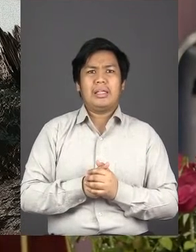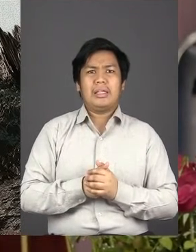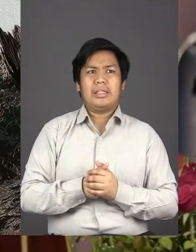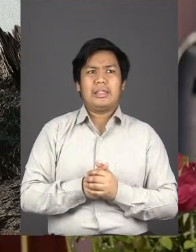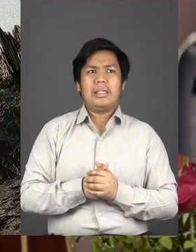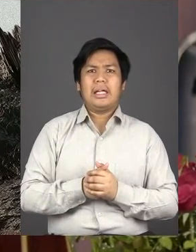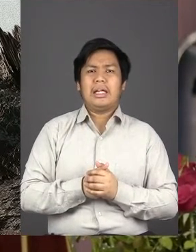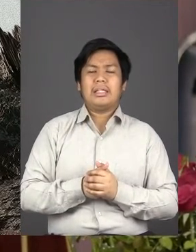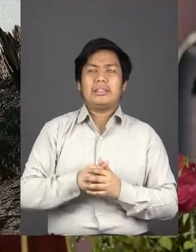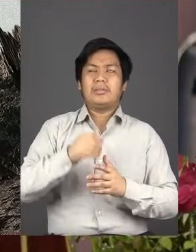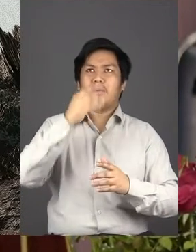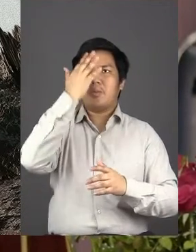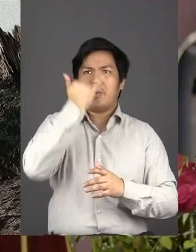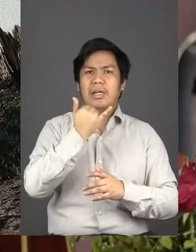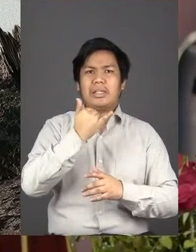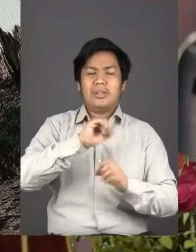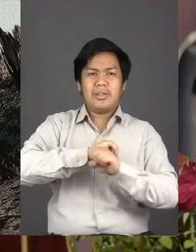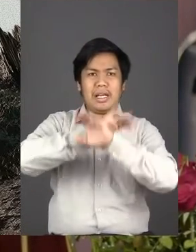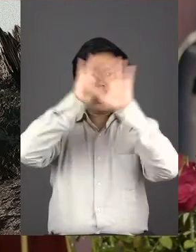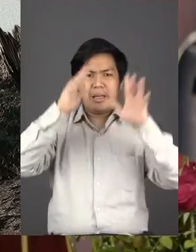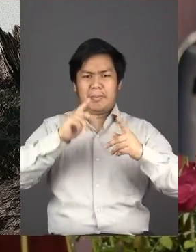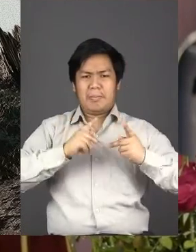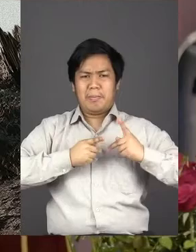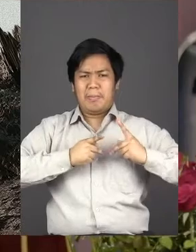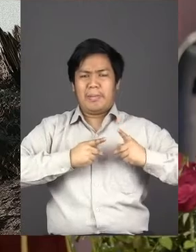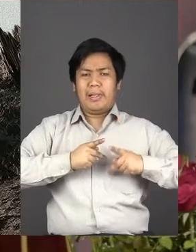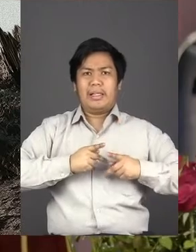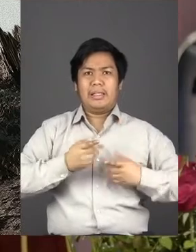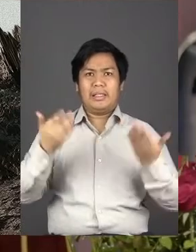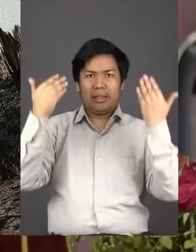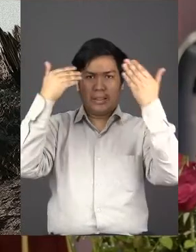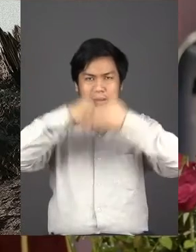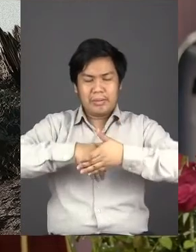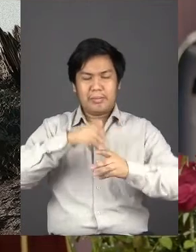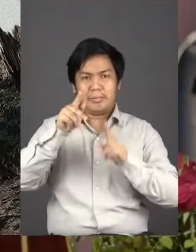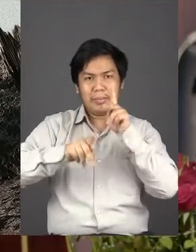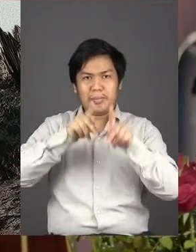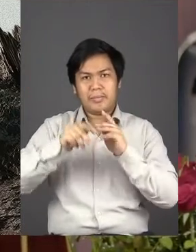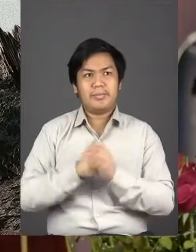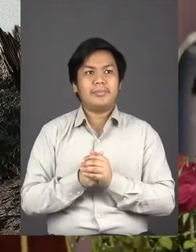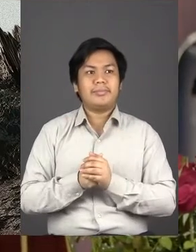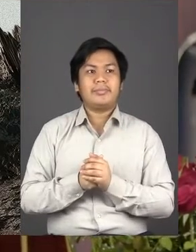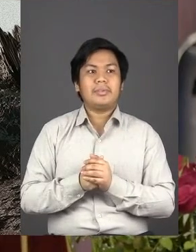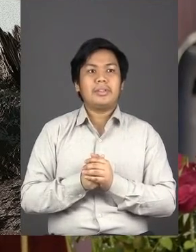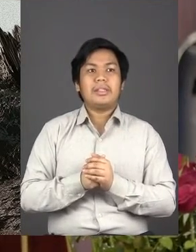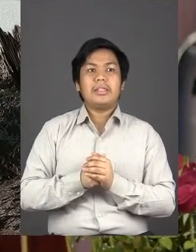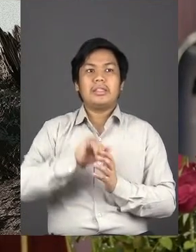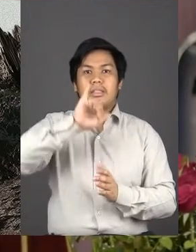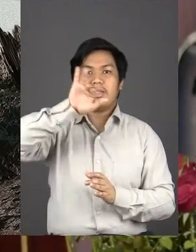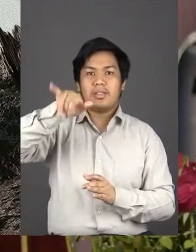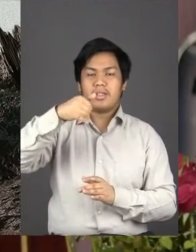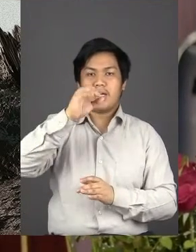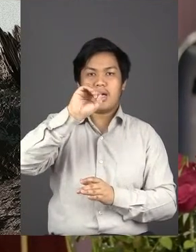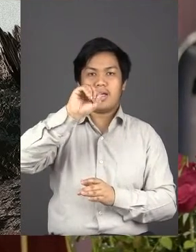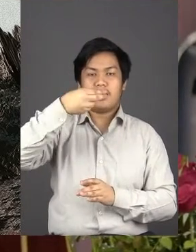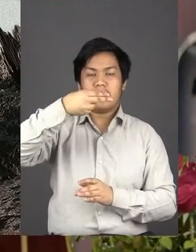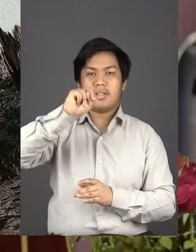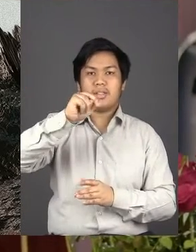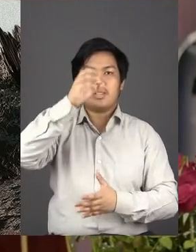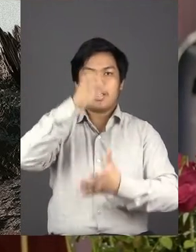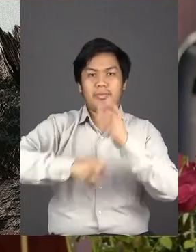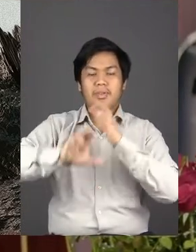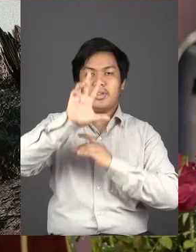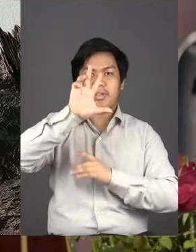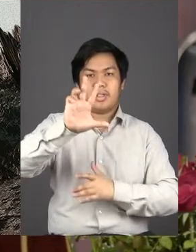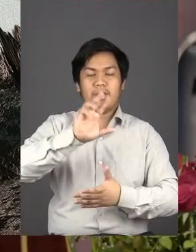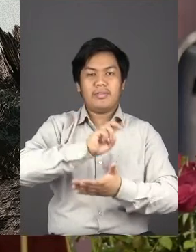sa gumagawa sa dilim? Sabi ng ating Panginoon mismo sa John chapter 3, starting in